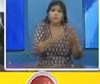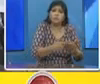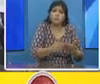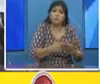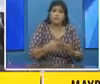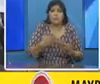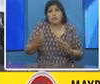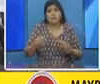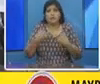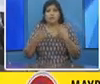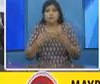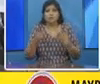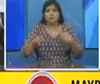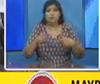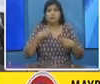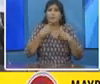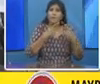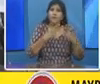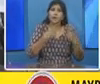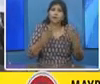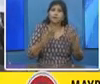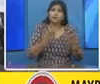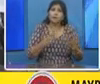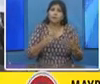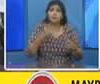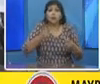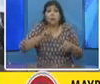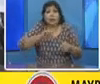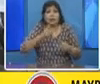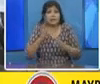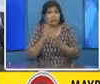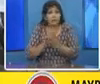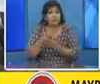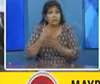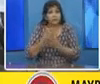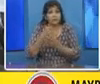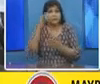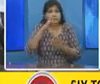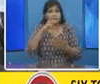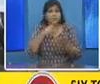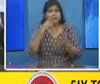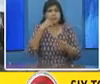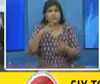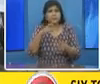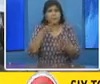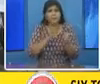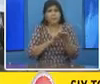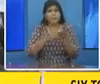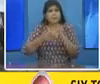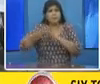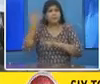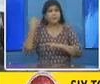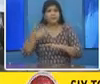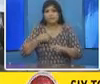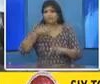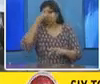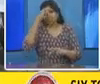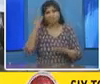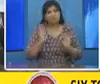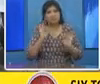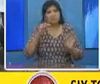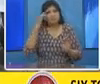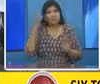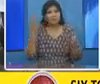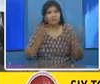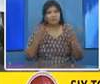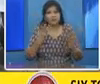है। हो सकता है ऐसी बातचीत से कारण भी हो। 6-7 महीना पहले ये हम कहाँ जानते थे